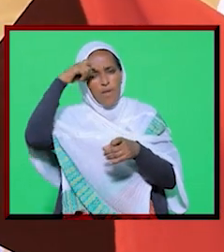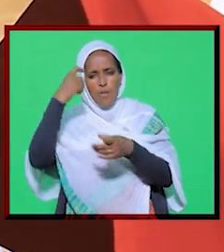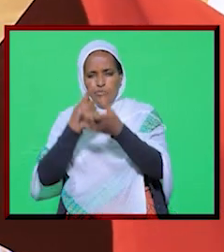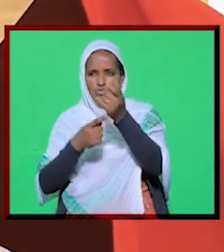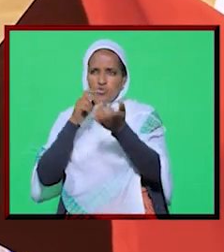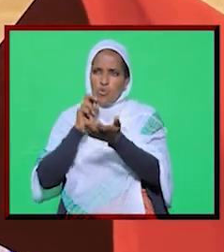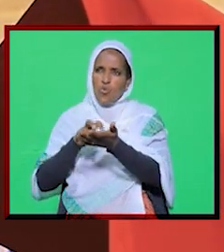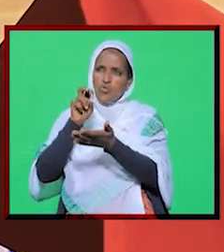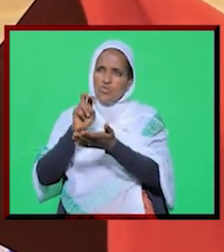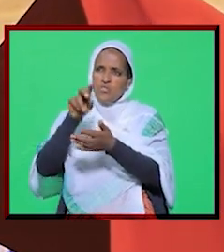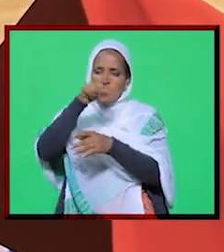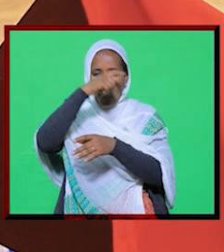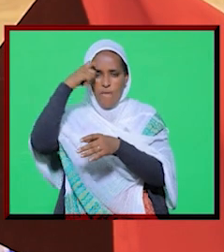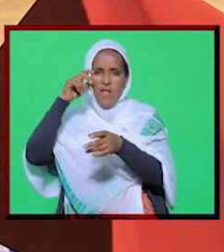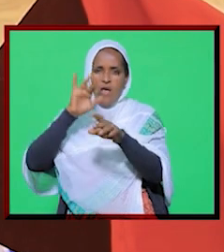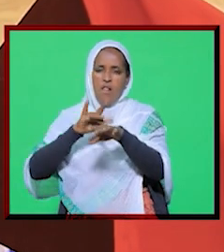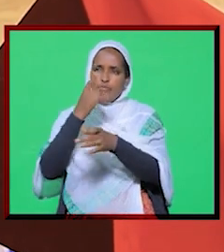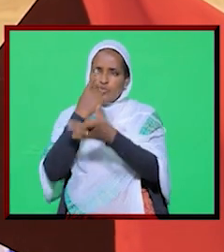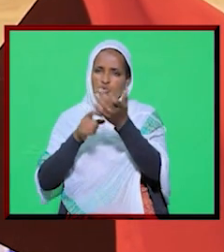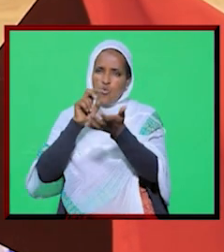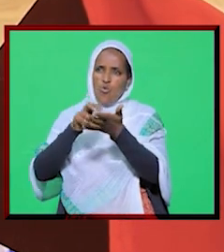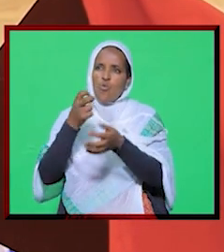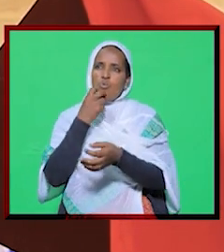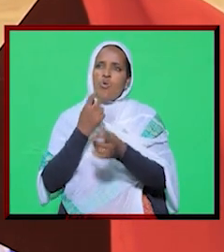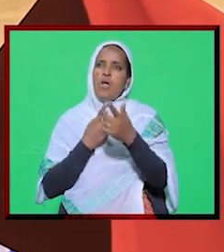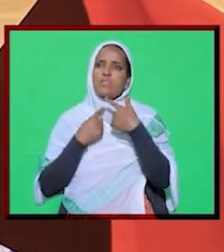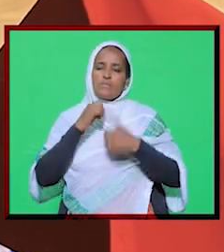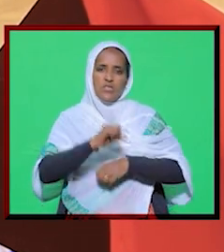ሲሄድ በዚያ በረሃ ብቻውን እየሄደ ሳለ ውሃ ጥም